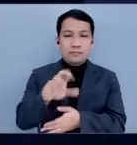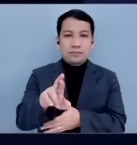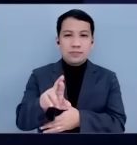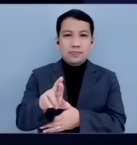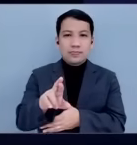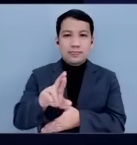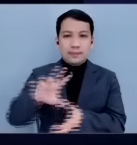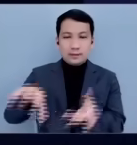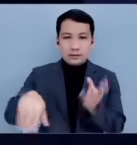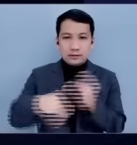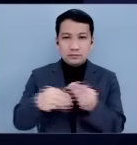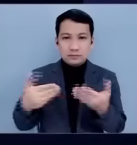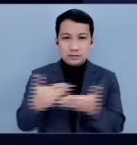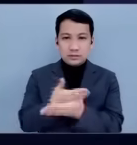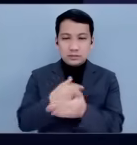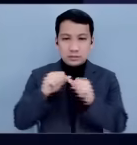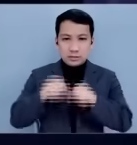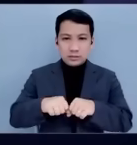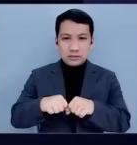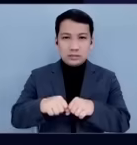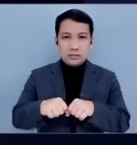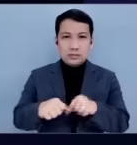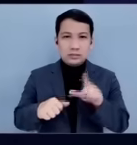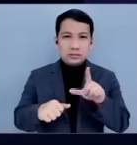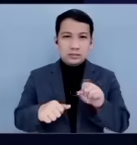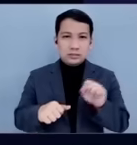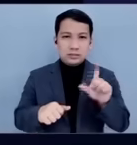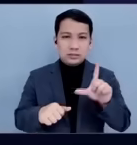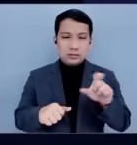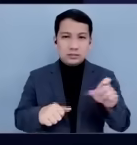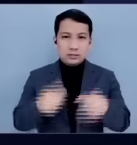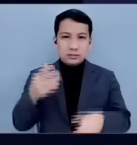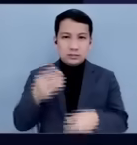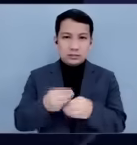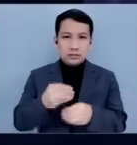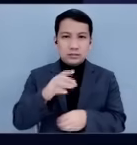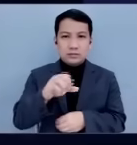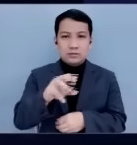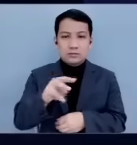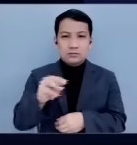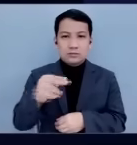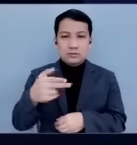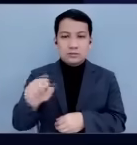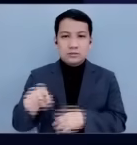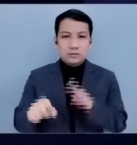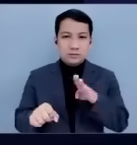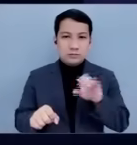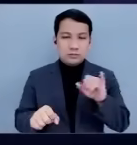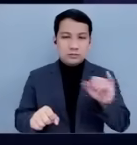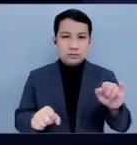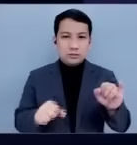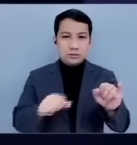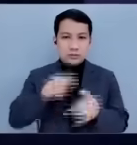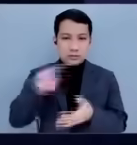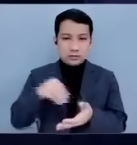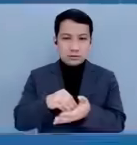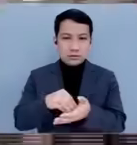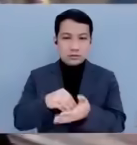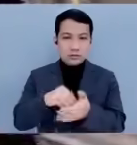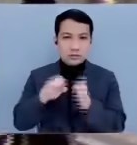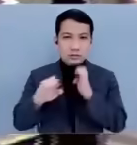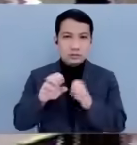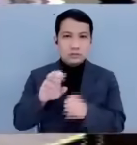bagong listahan, inalis ang SLEX at dinagdag ang Osmeña Highway, Boni Avenue sa Mandaluyong at Espanya